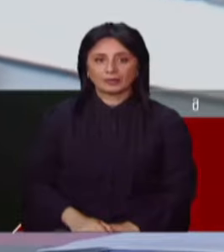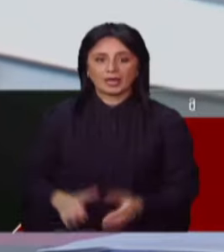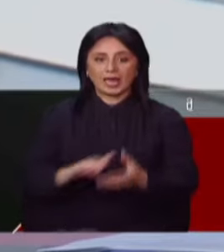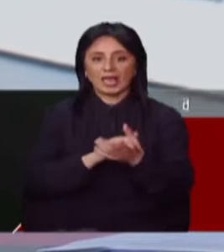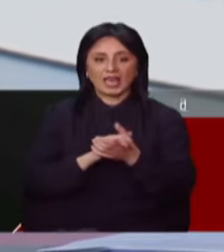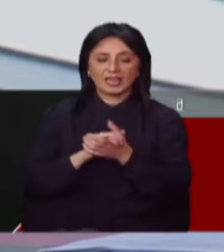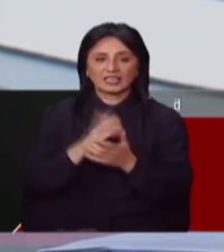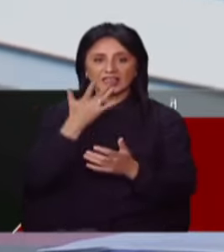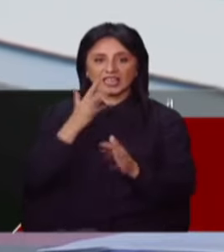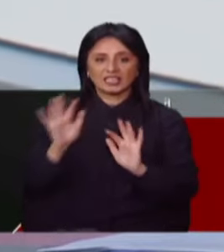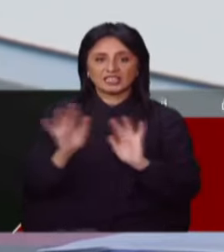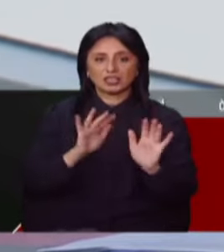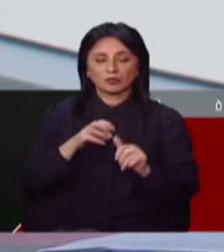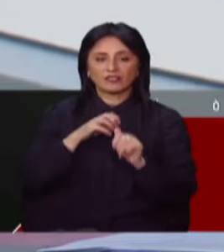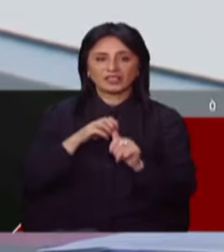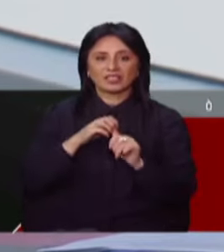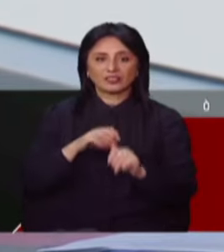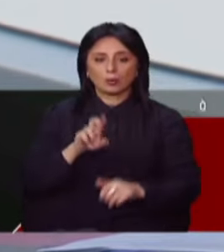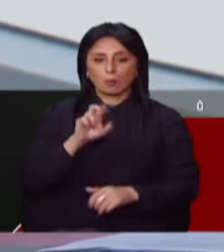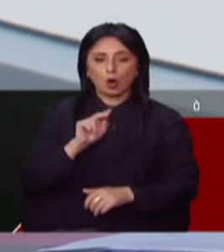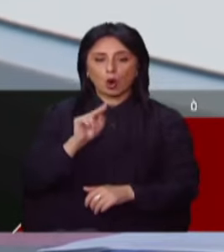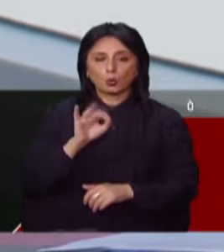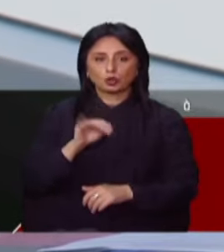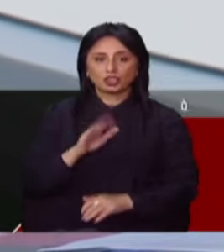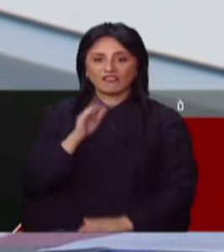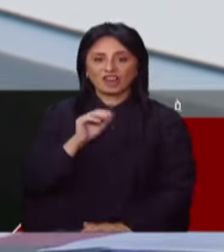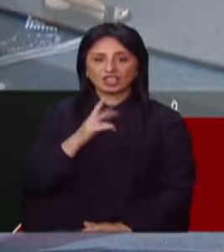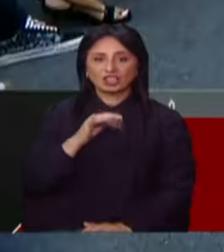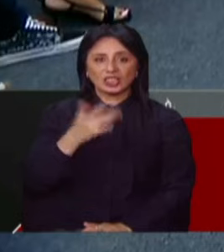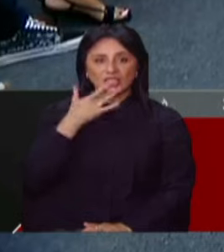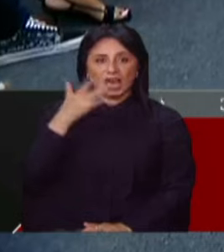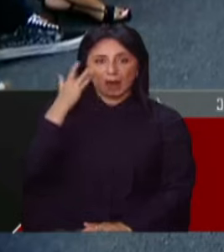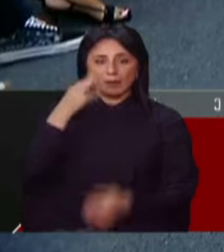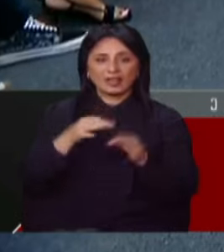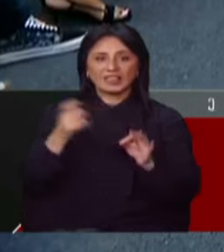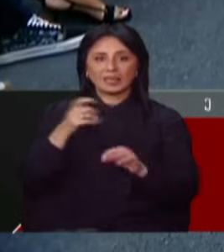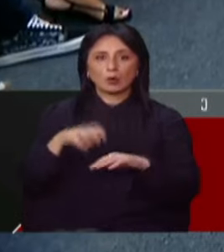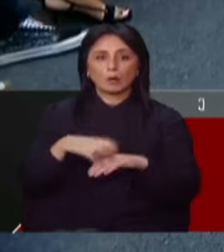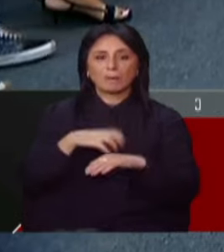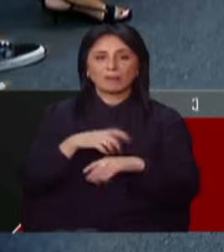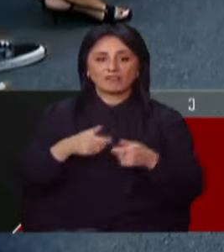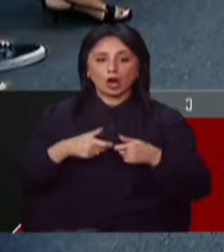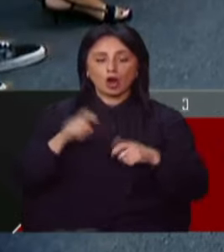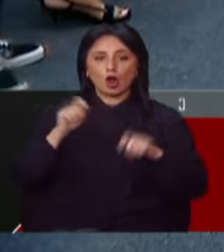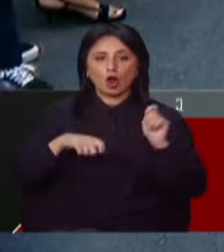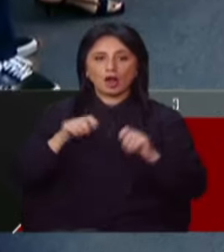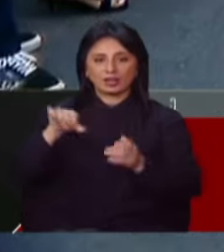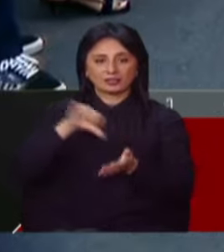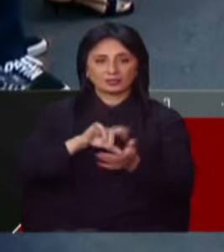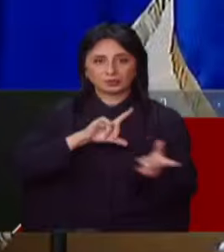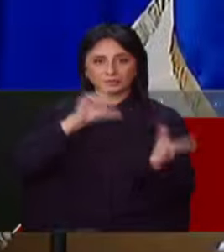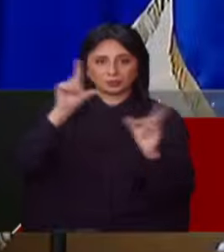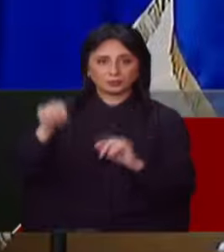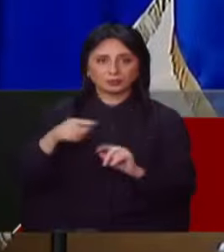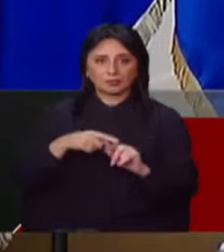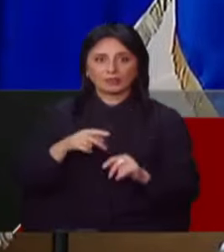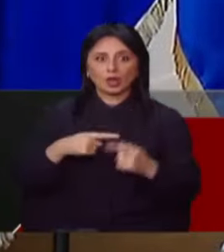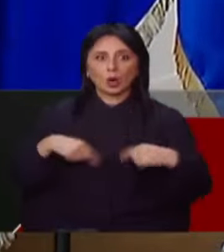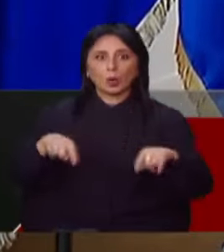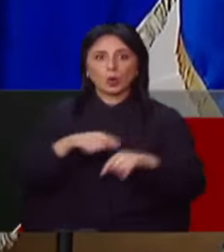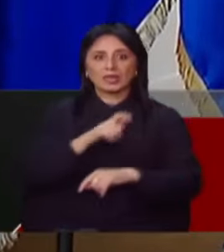ერთიანობა ნაციონალური მოძრაობის ლიდერები თინა ბოკუჩავა და გიორგი ბაშაძე ამერიკაში დემოკრატიული პარტიის კონგრესზე დასესწრებად გაემგზავრნენ.